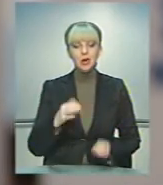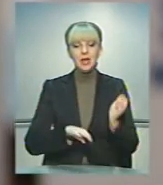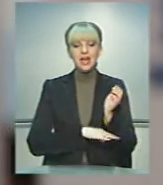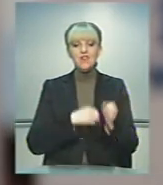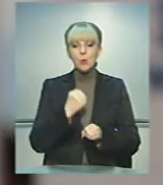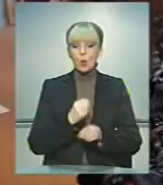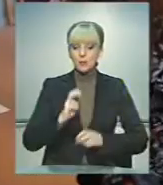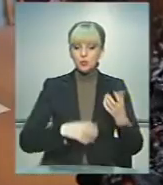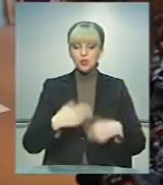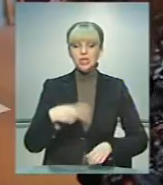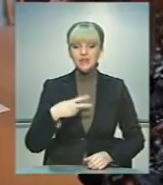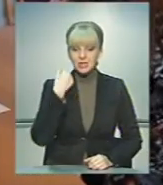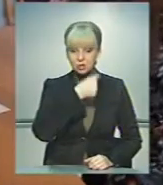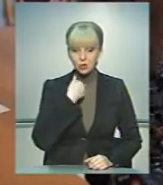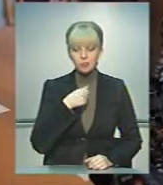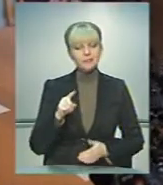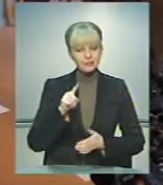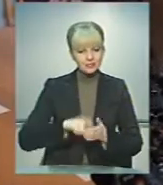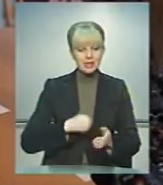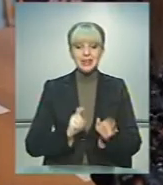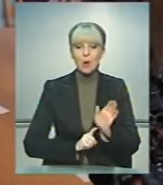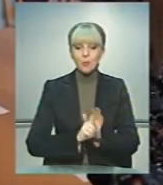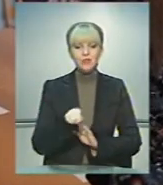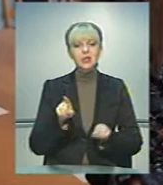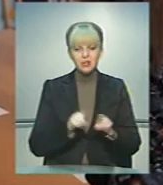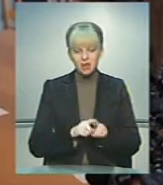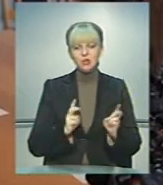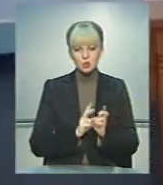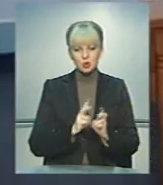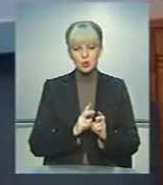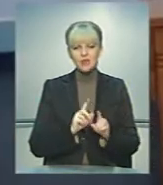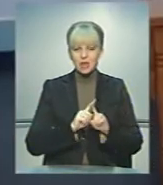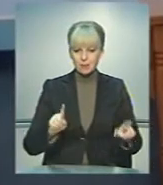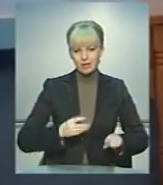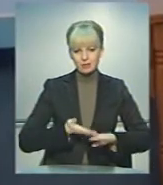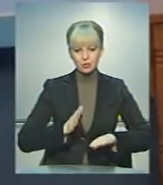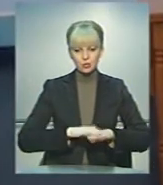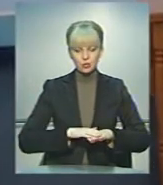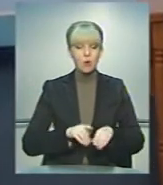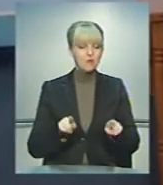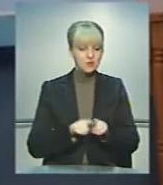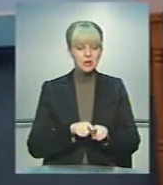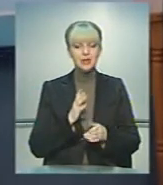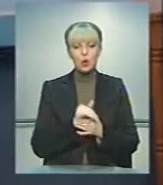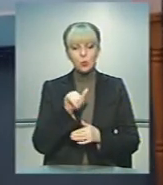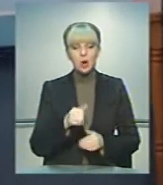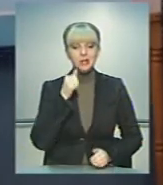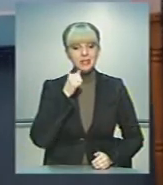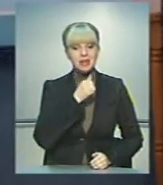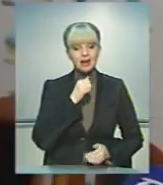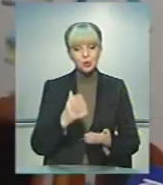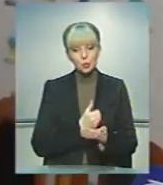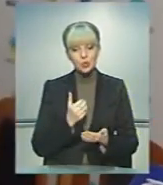деревообробному підприємству вже 20 років. Зізнається, на початках він теж зустрічався з неабиякими труднощами. Втім, є в нього і секрет